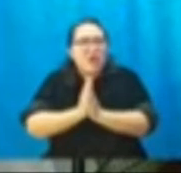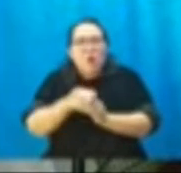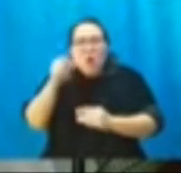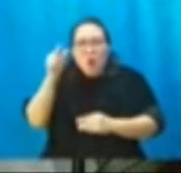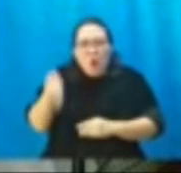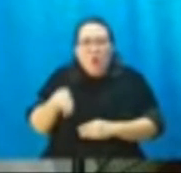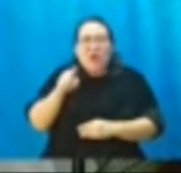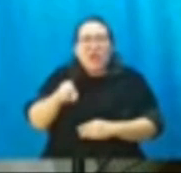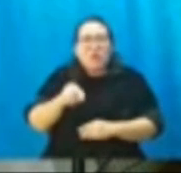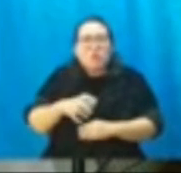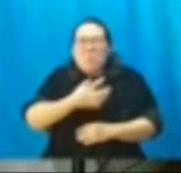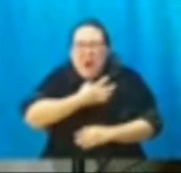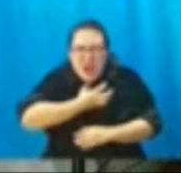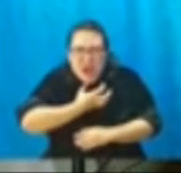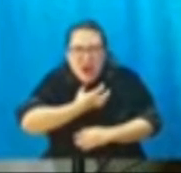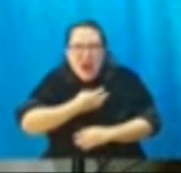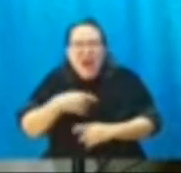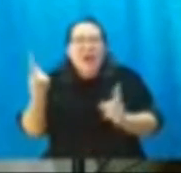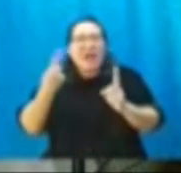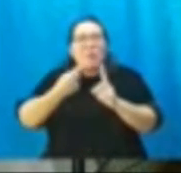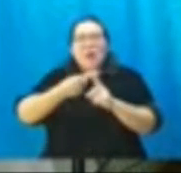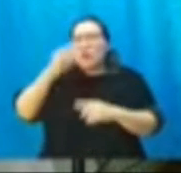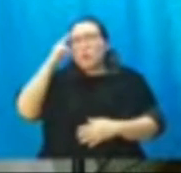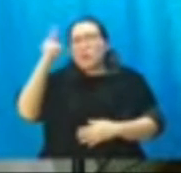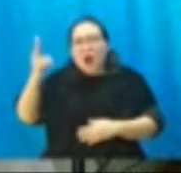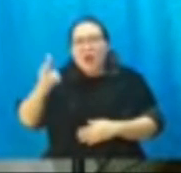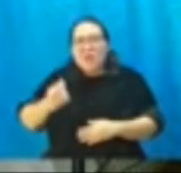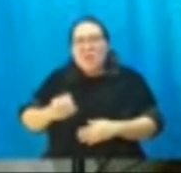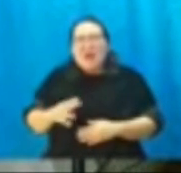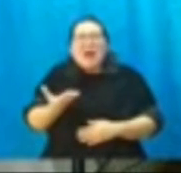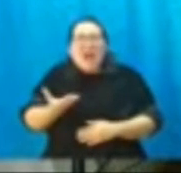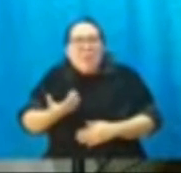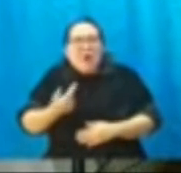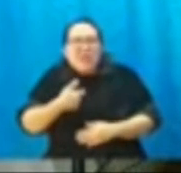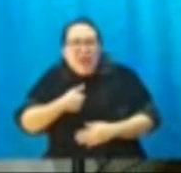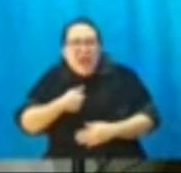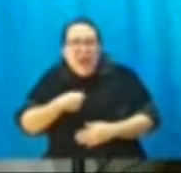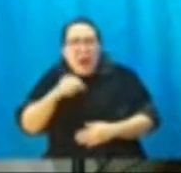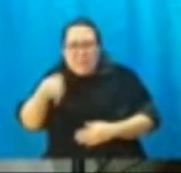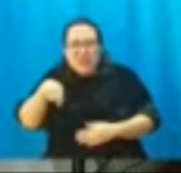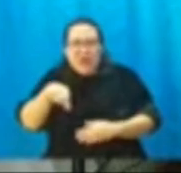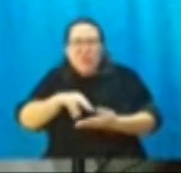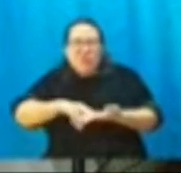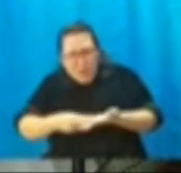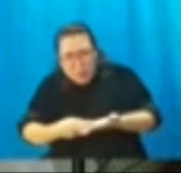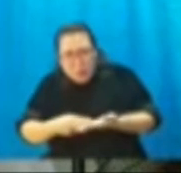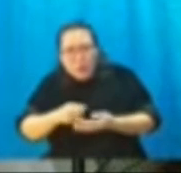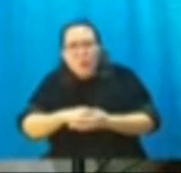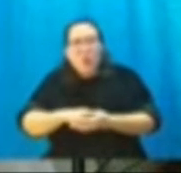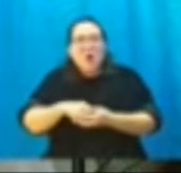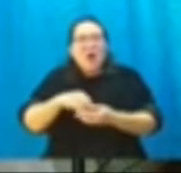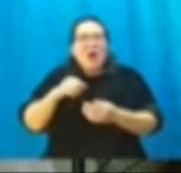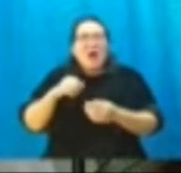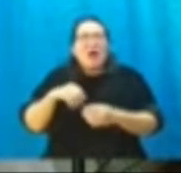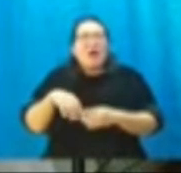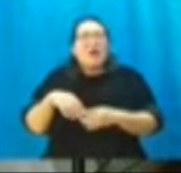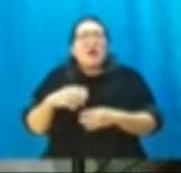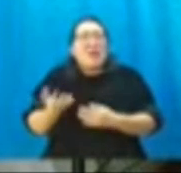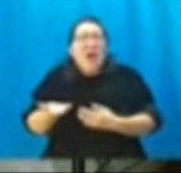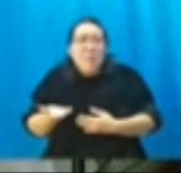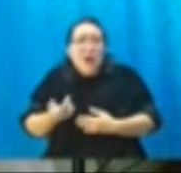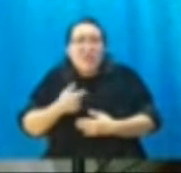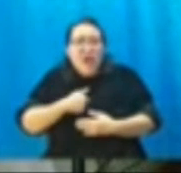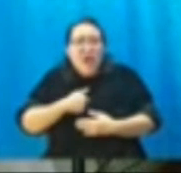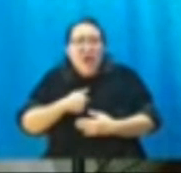itu kok tidak melindungi saya kok saya sampai jatuh Hai bersama bilang sama ibu itu Bu mungkin sudah